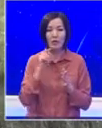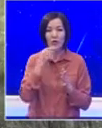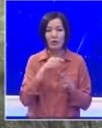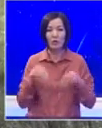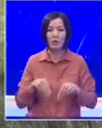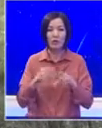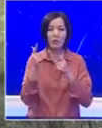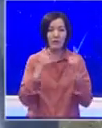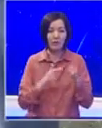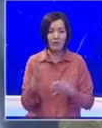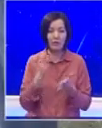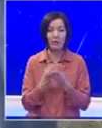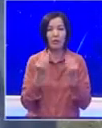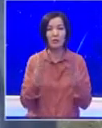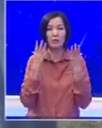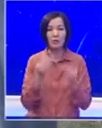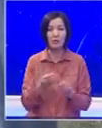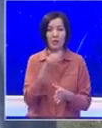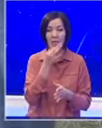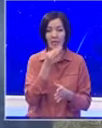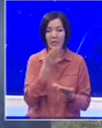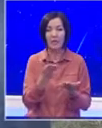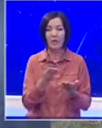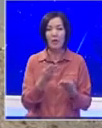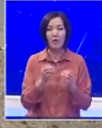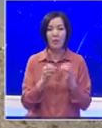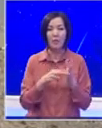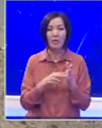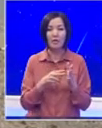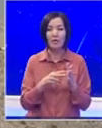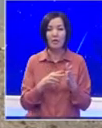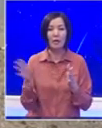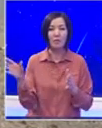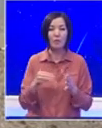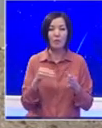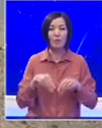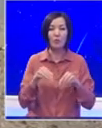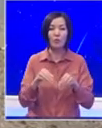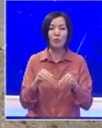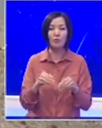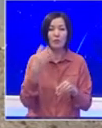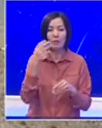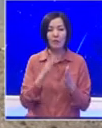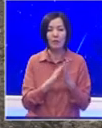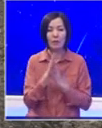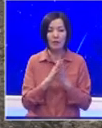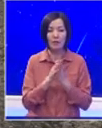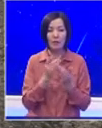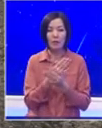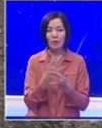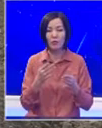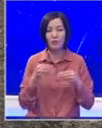себуге дайындалып отыр. Қазіргі сәл ерте. Қалған 17 гектарына түгел бау-бақша өнімдері мен көкөніс тұқымын